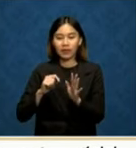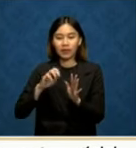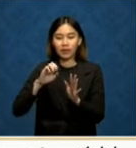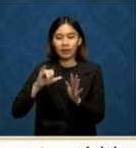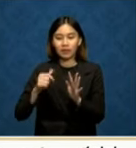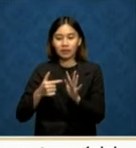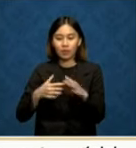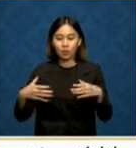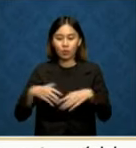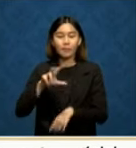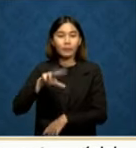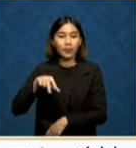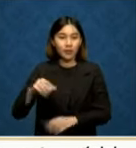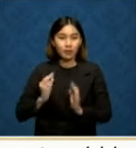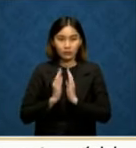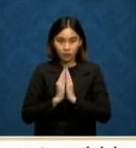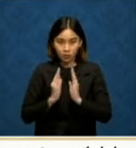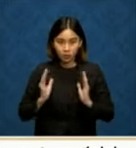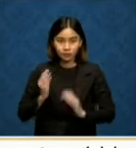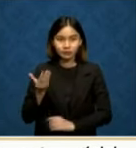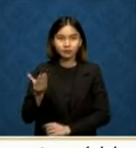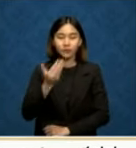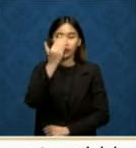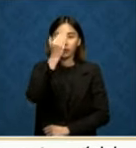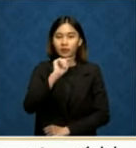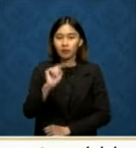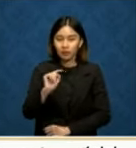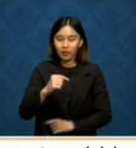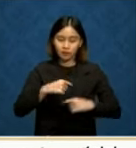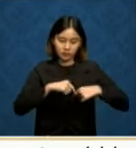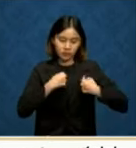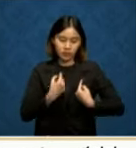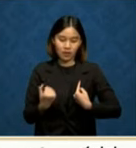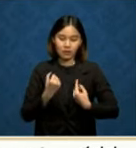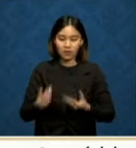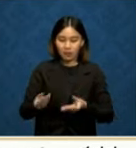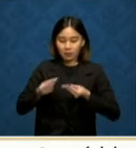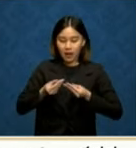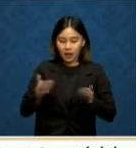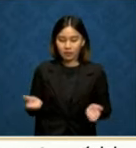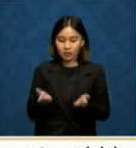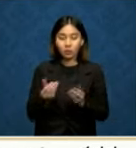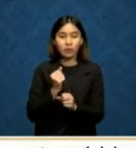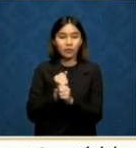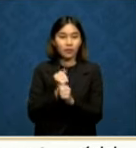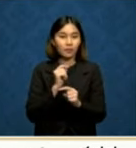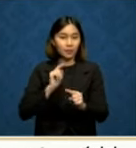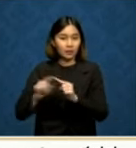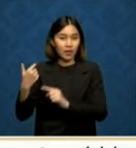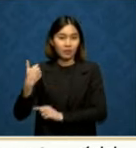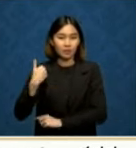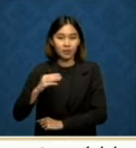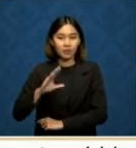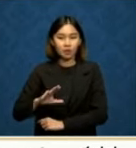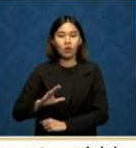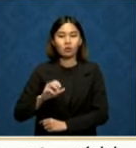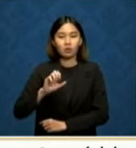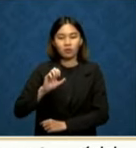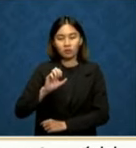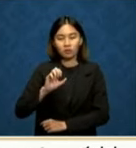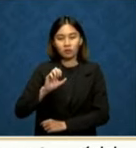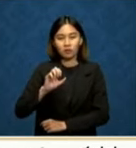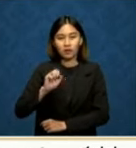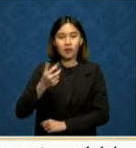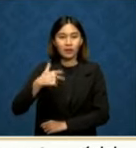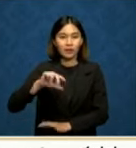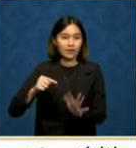พลักเพื่อไทยเธน ก็ตองขอพระคุณมากที่ให้กํลังใจแล้วก็สัสนุณการทำงานของสภาผู้ท hurricane Lexus